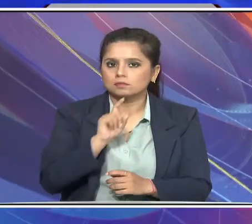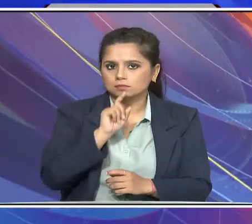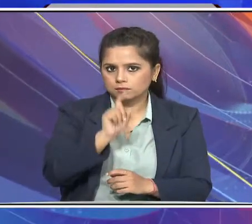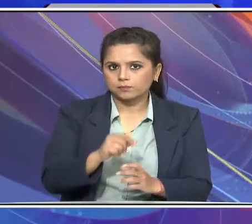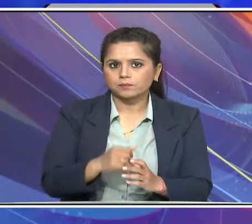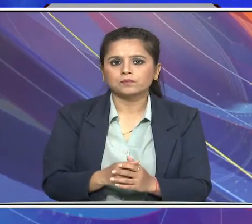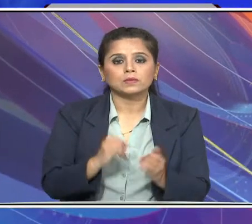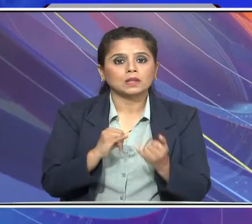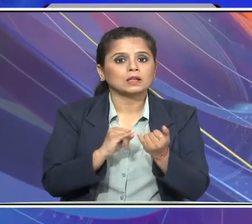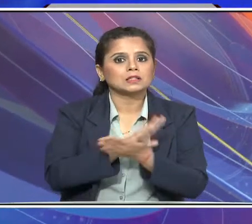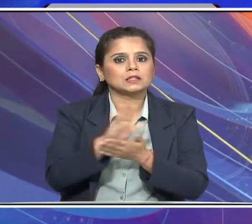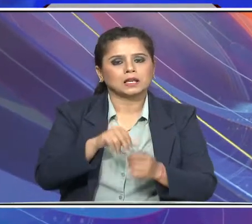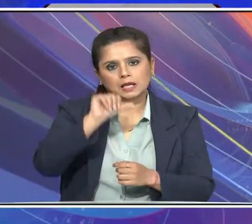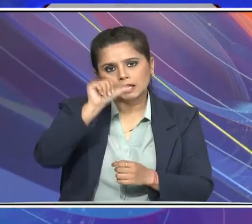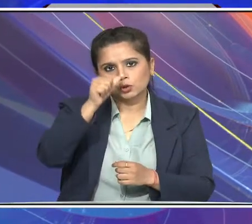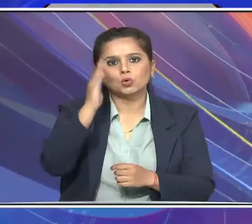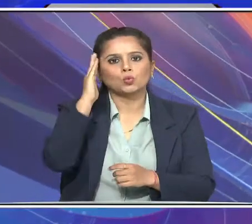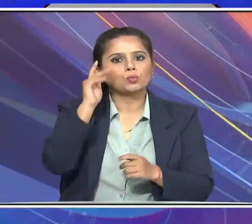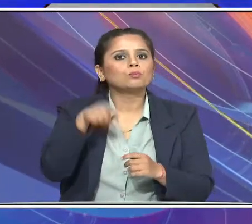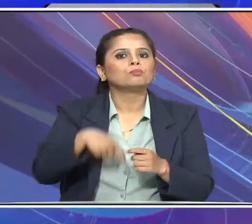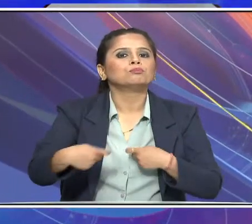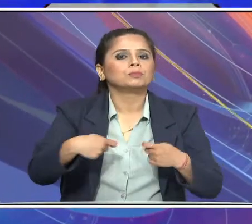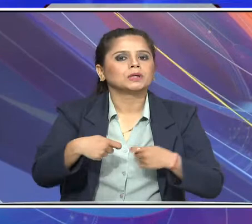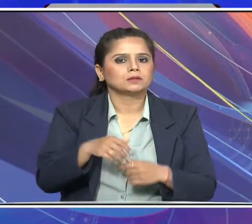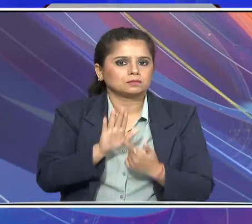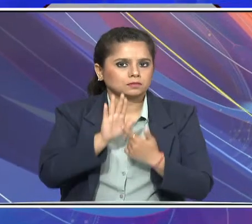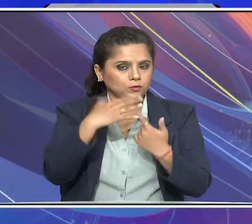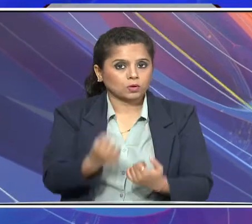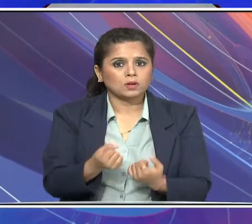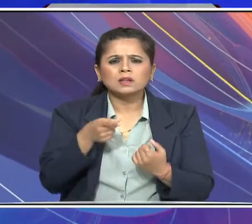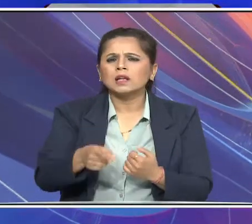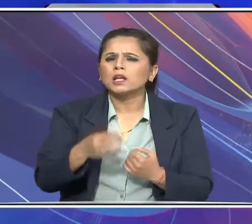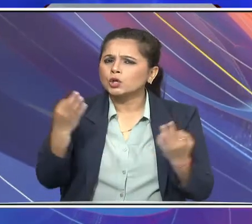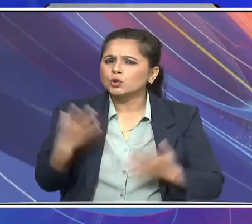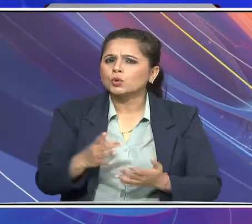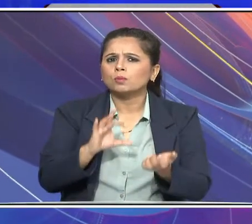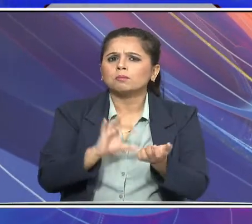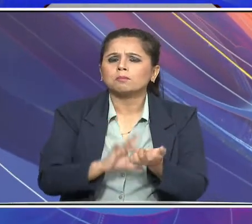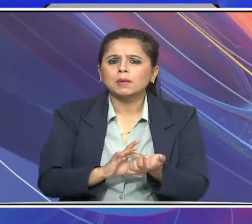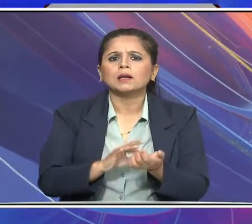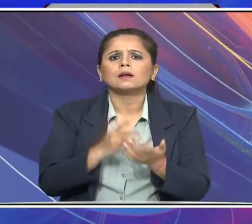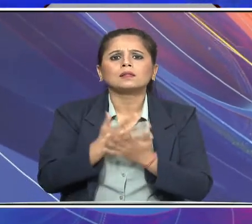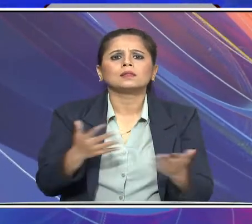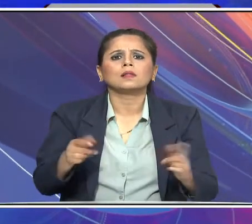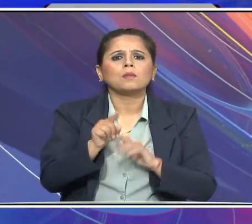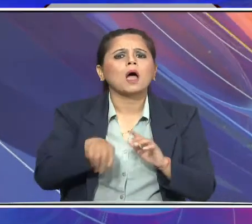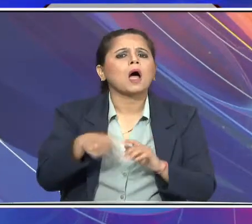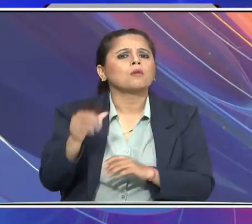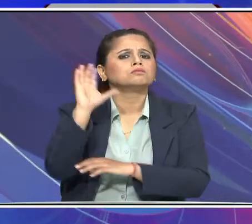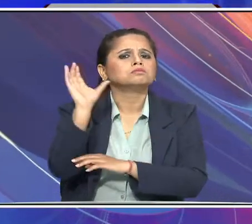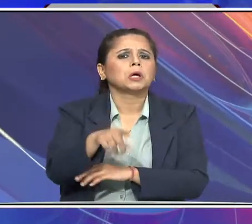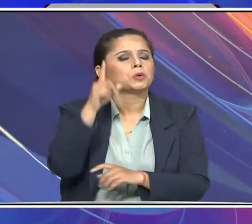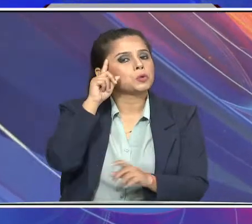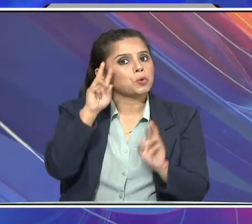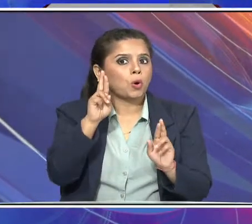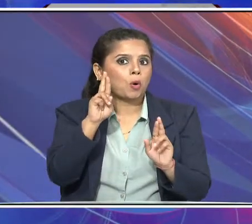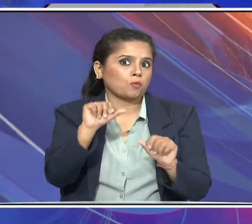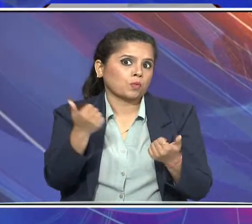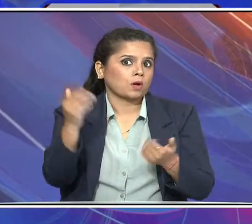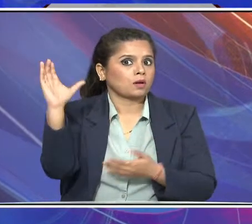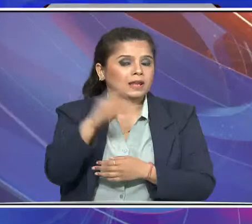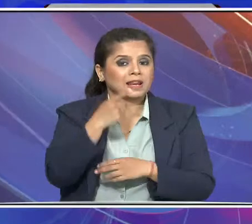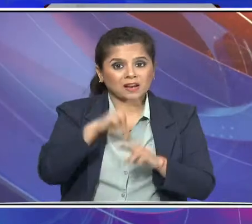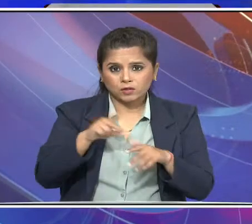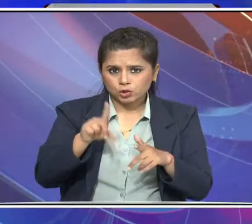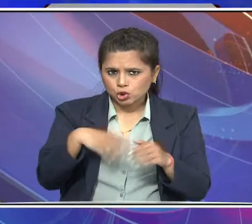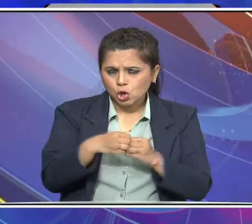शिशिर हिंदू बिजनेस लाइन से सर मेरा सवाल यह है की न्यू मेडिकल डिवाइस पॉलिसी में आप कितना इन्वेस्टमेंट एक्सपेक्ट कर रहे हैं और अगर जब